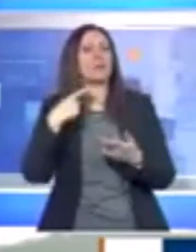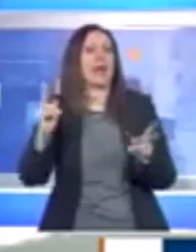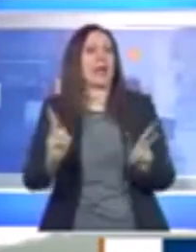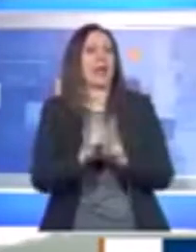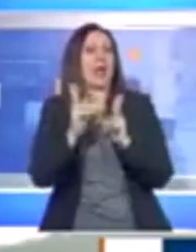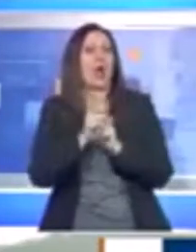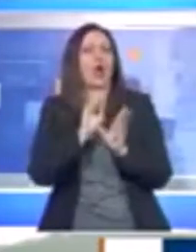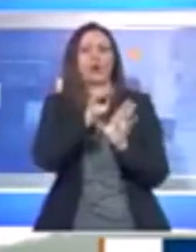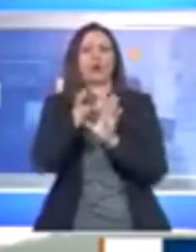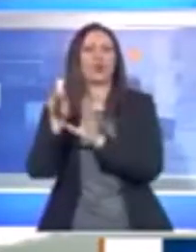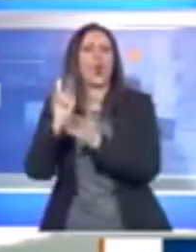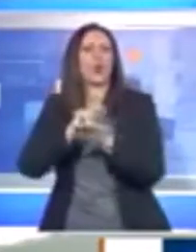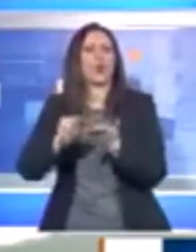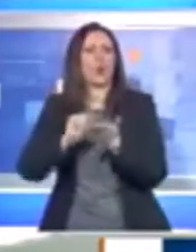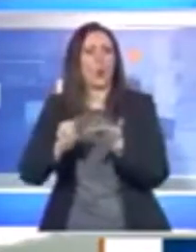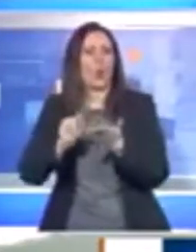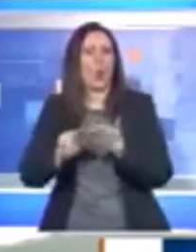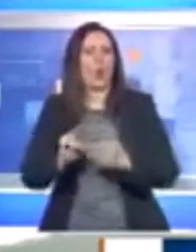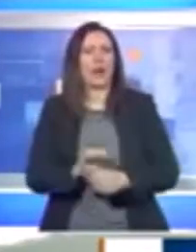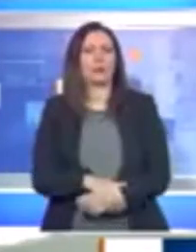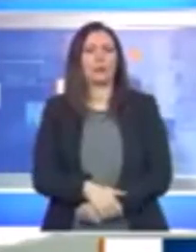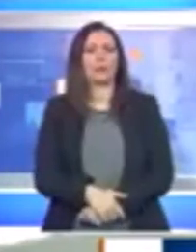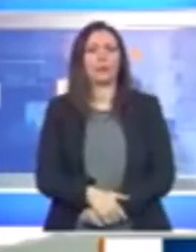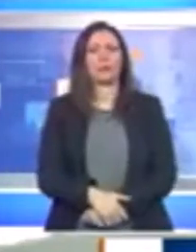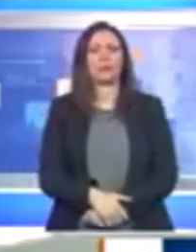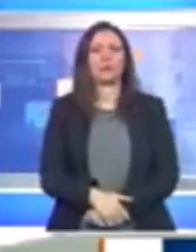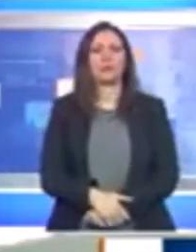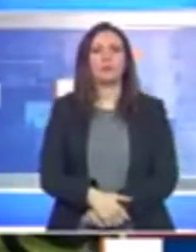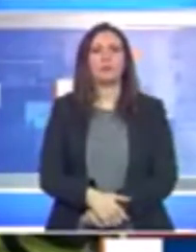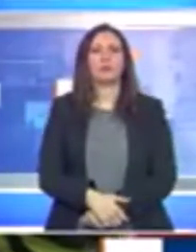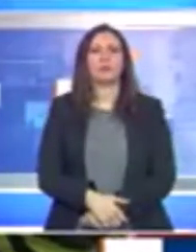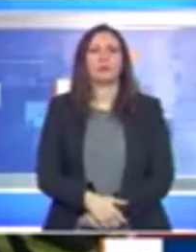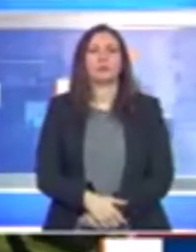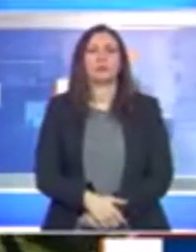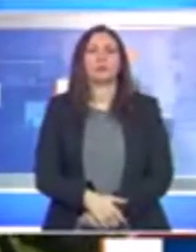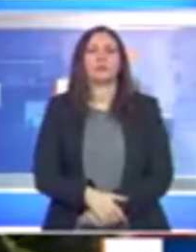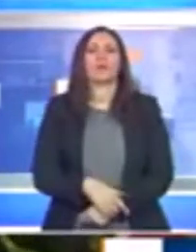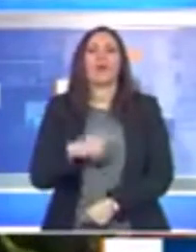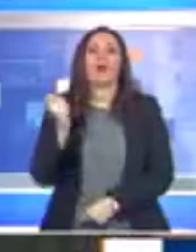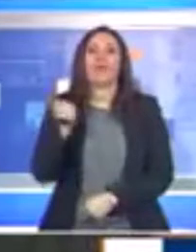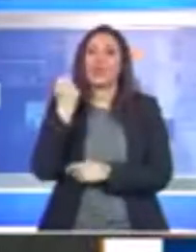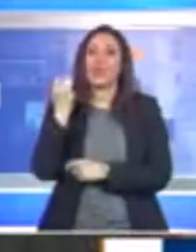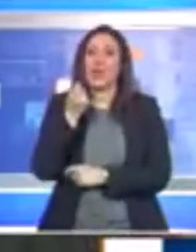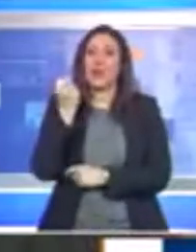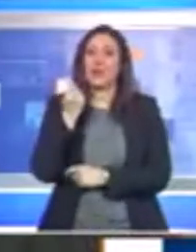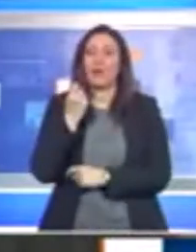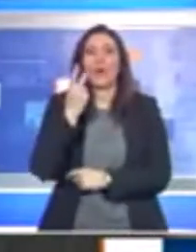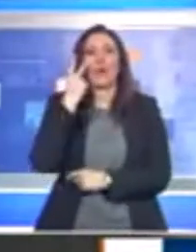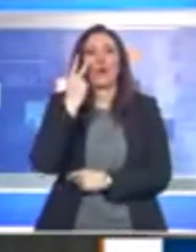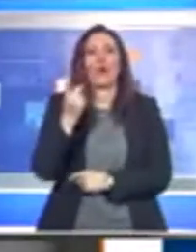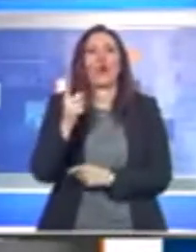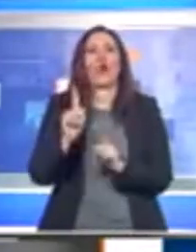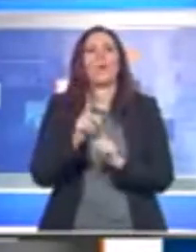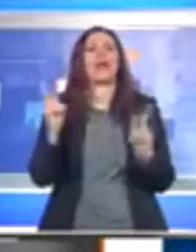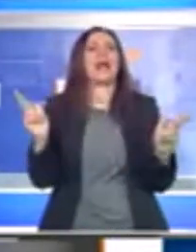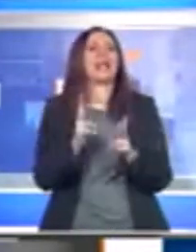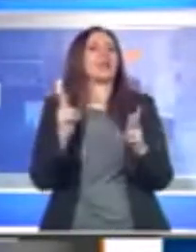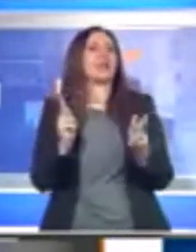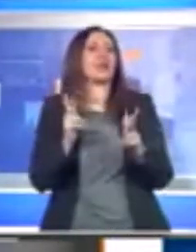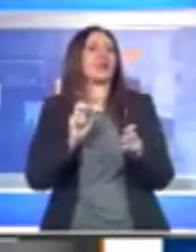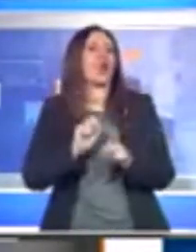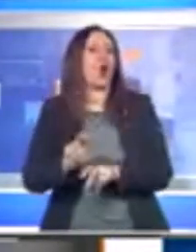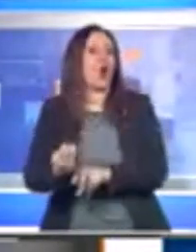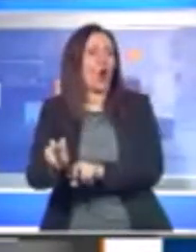nelle scuole. Il servizio di Eugenio Montesano. Assolutamente i vigili del fuoco vengono solo visti in ambito del soccorso, però di fatto